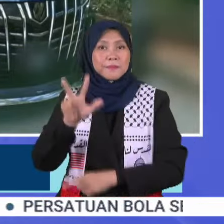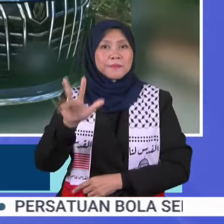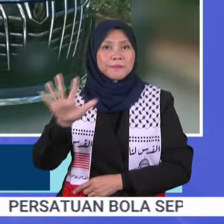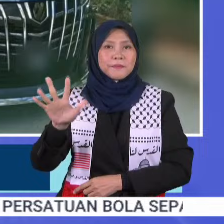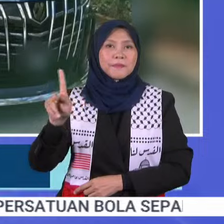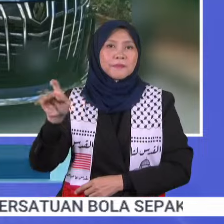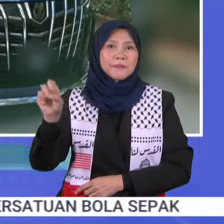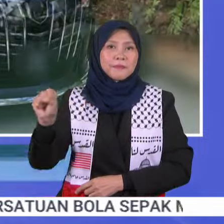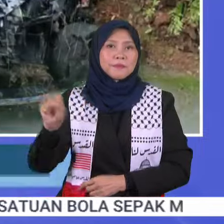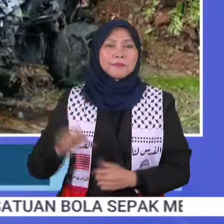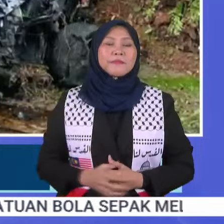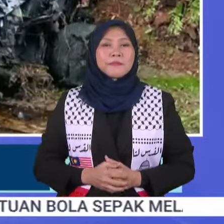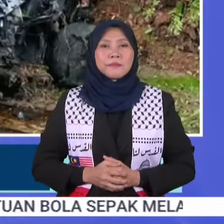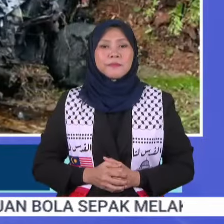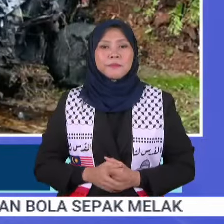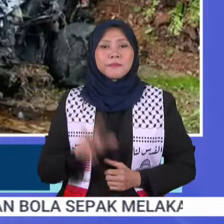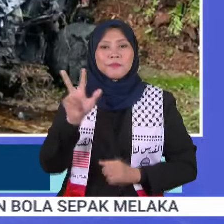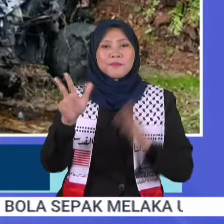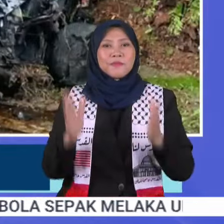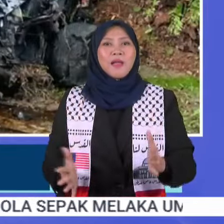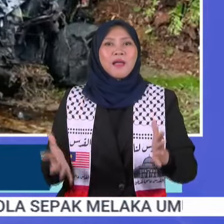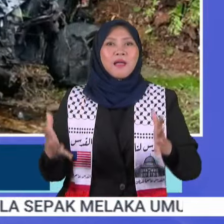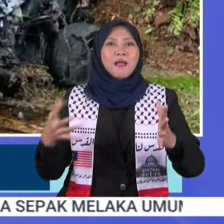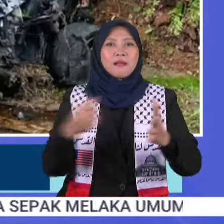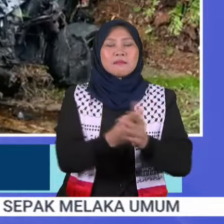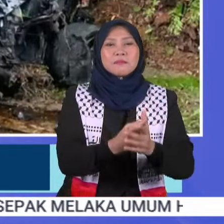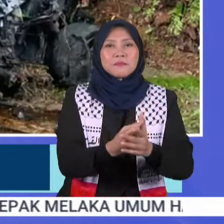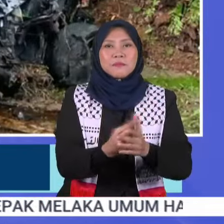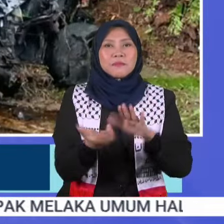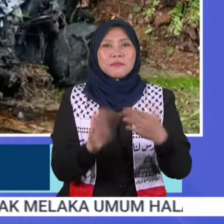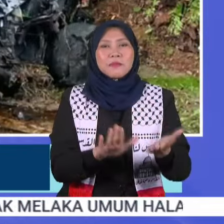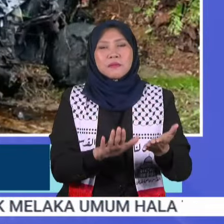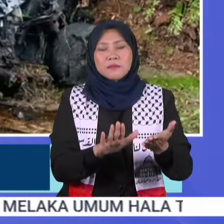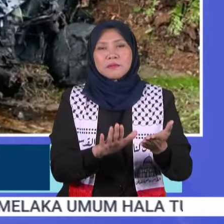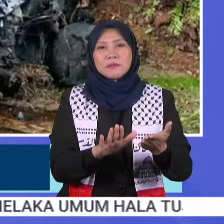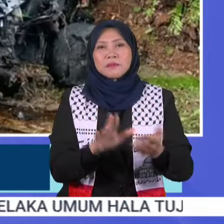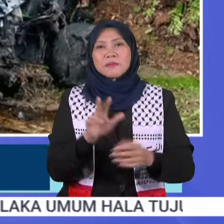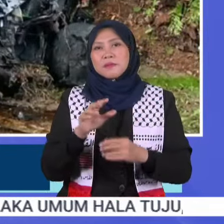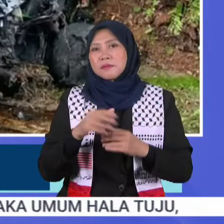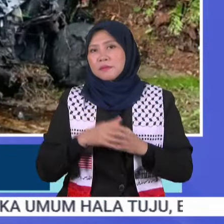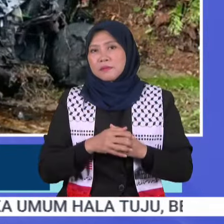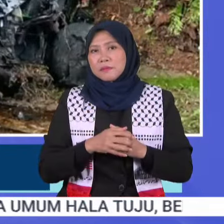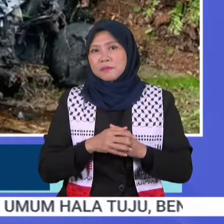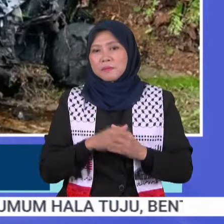kes. 3 maut selepas terbabit kemalangan melibatkan 2 kenderaan di kilometer